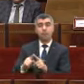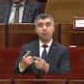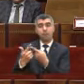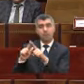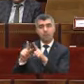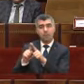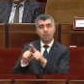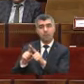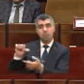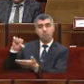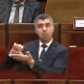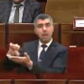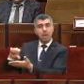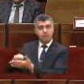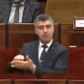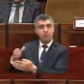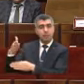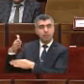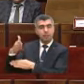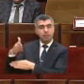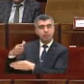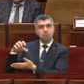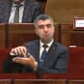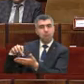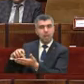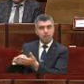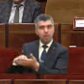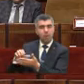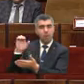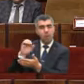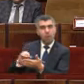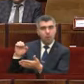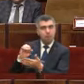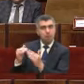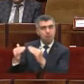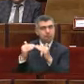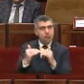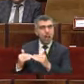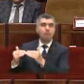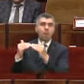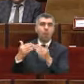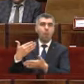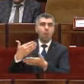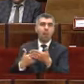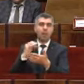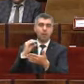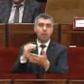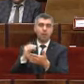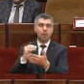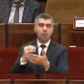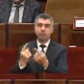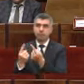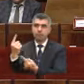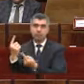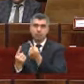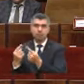بين المراكز القنصليه ما بين مجموعه ديال الدول، وبالتالي توحيد المساطر هذا يعني كيفرض نفسه باش نتفاداو